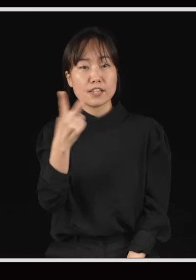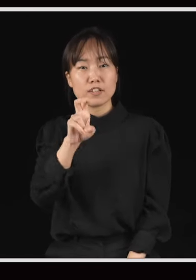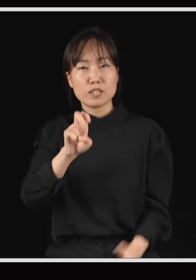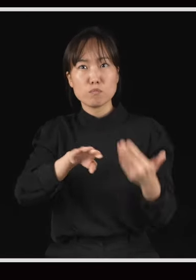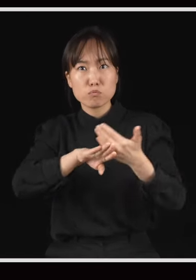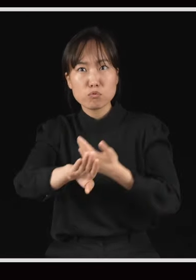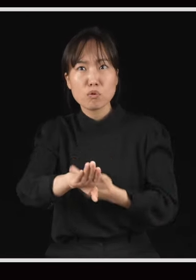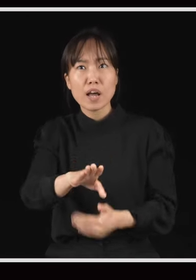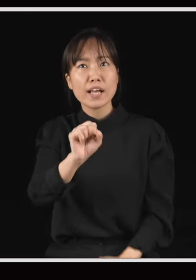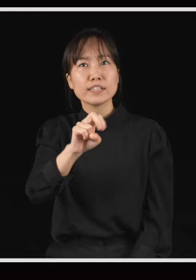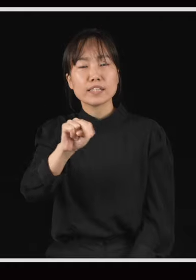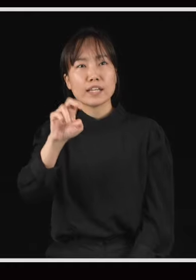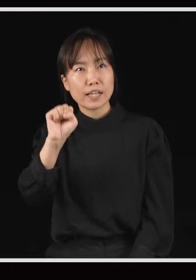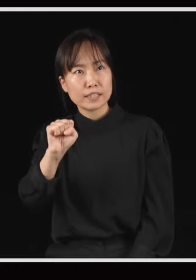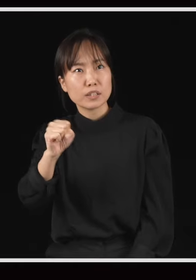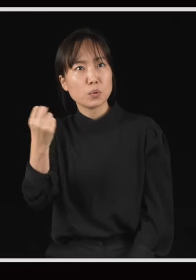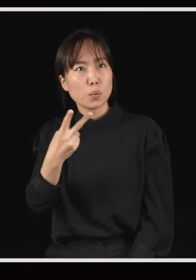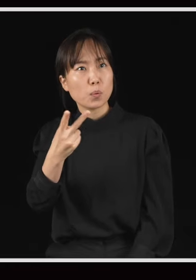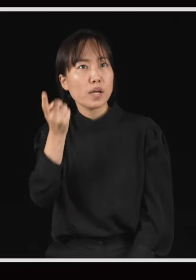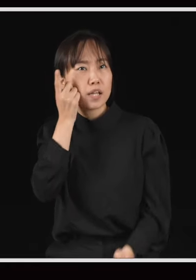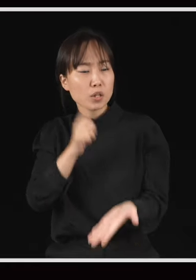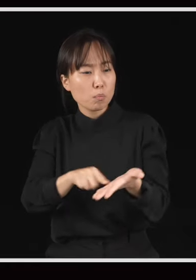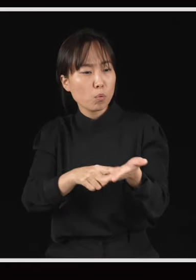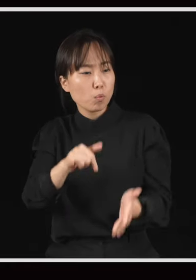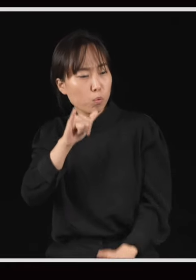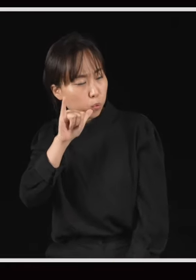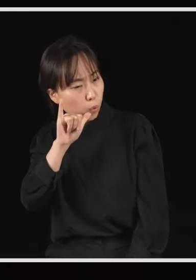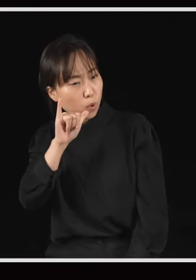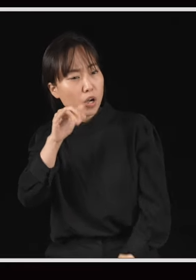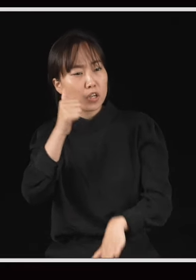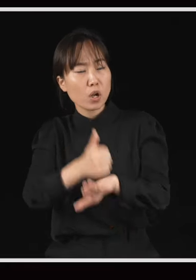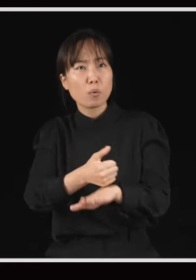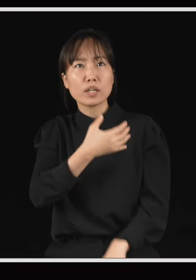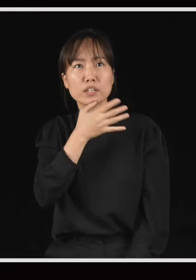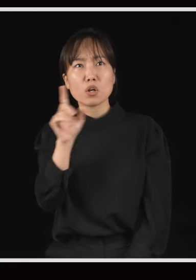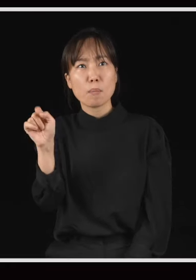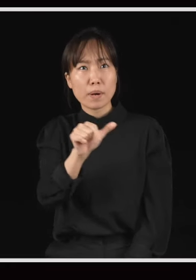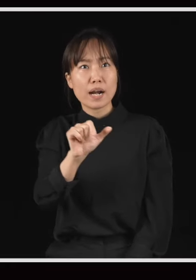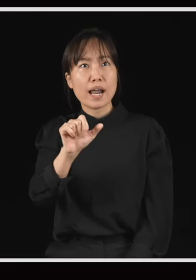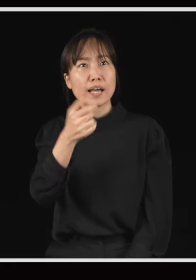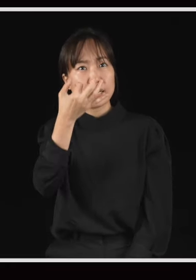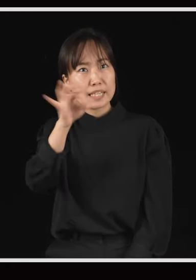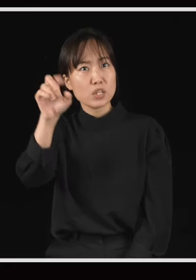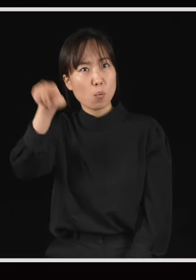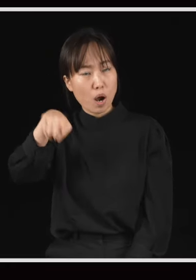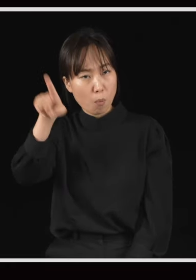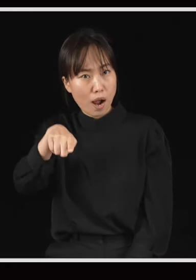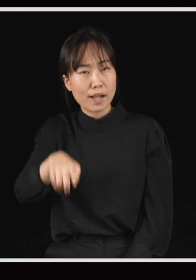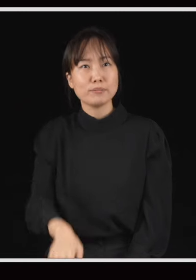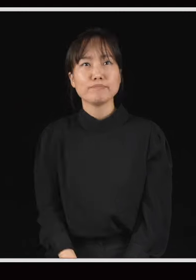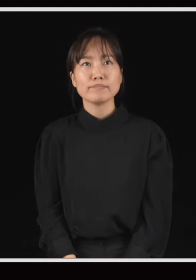나면 소셜 미디어나 스마트폰 중독은 또 하나의 가속 노화 인자로 인정이 될 가능성이 있습니다. 마약 중독은 근데 확실히